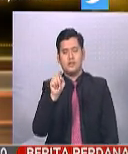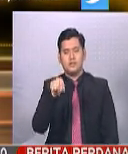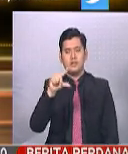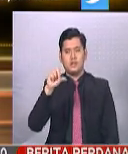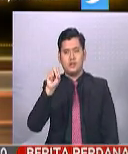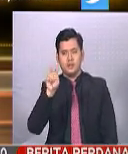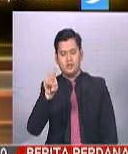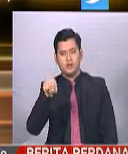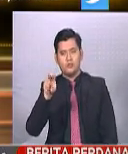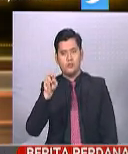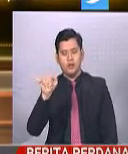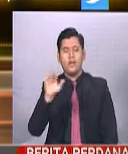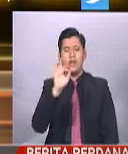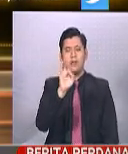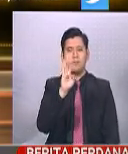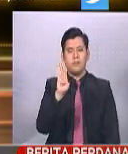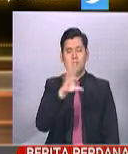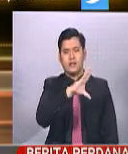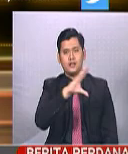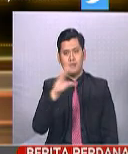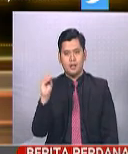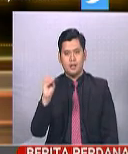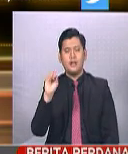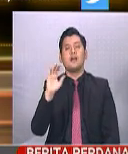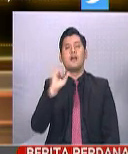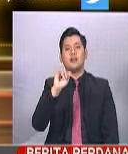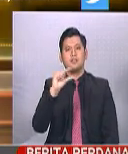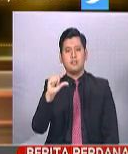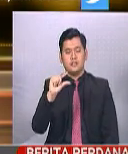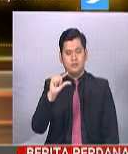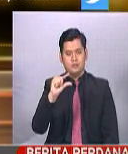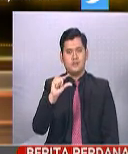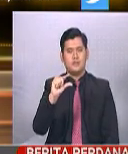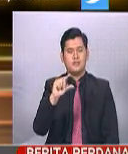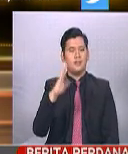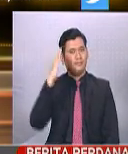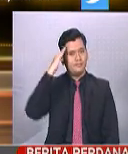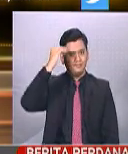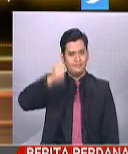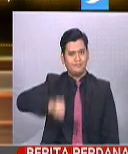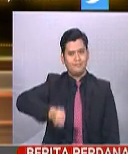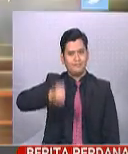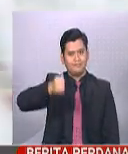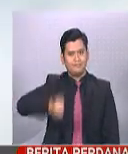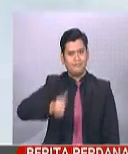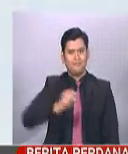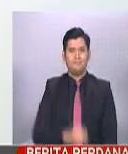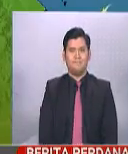Facebook Twitter ada juga instagram resmi mclish lalu Assalamualaikum